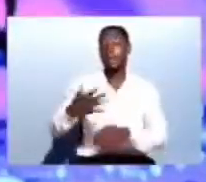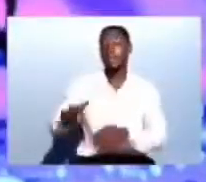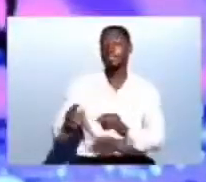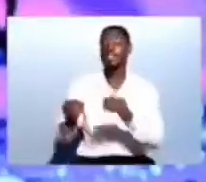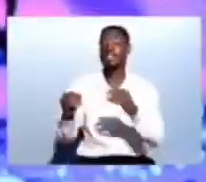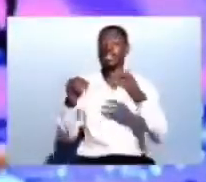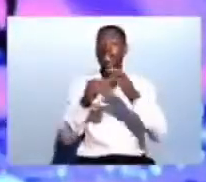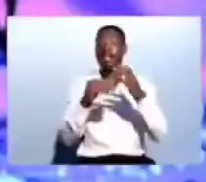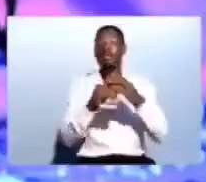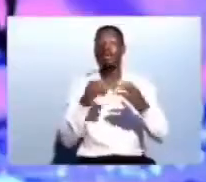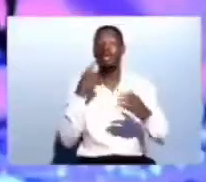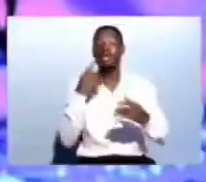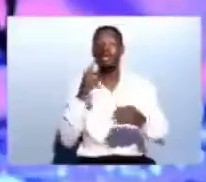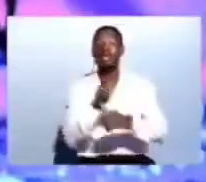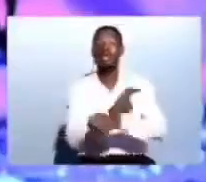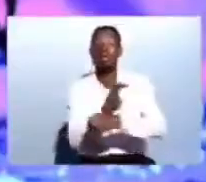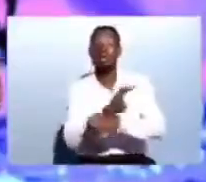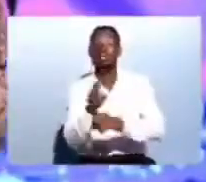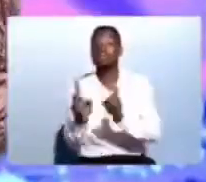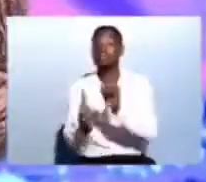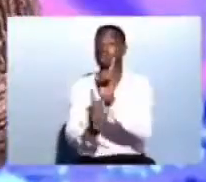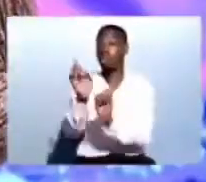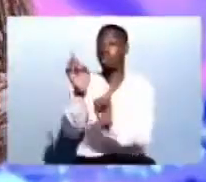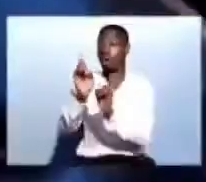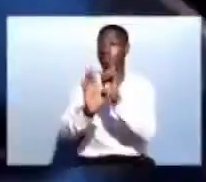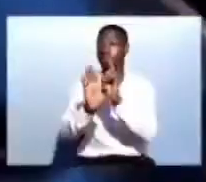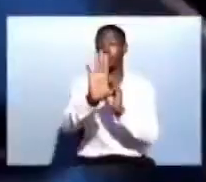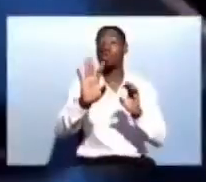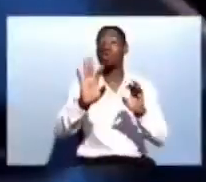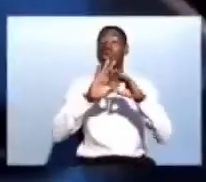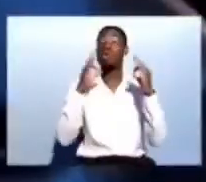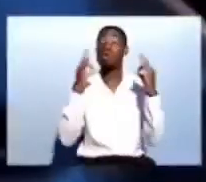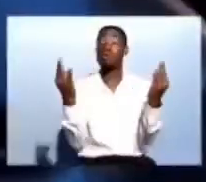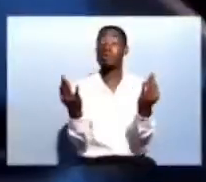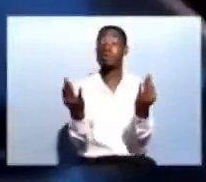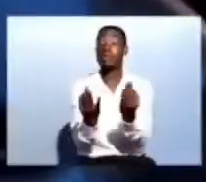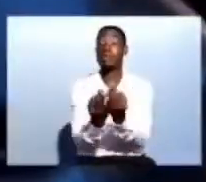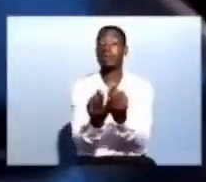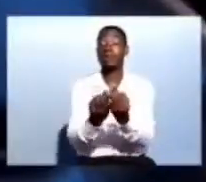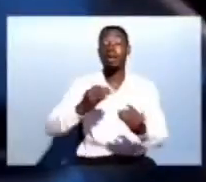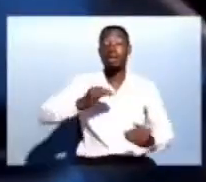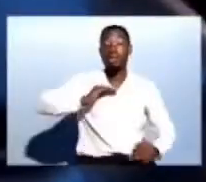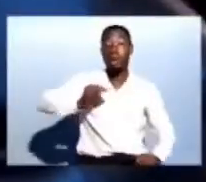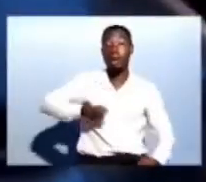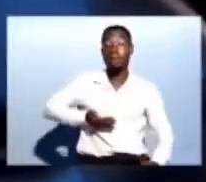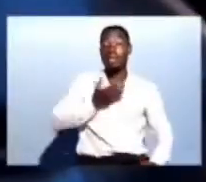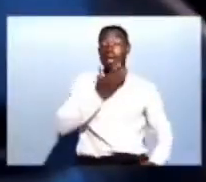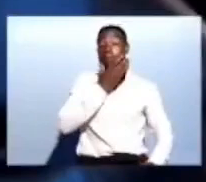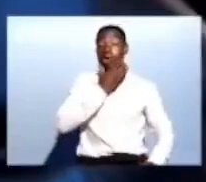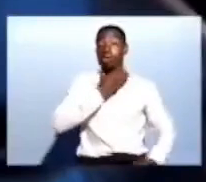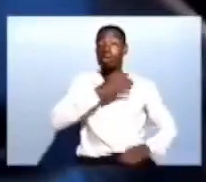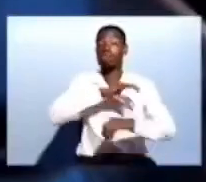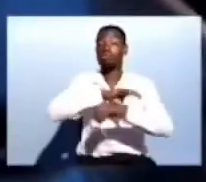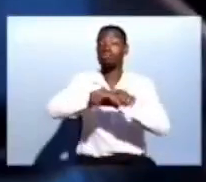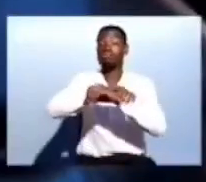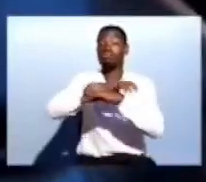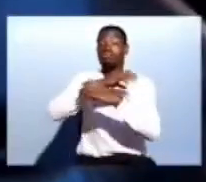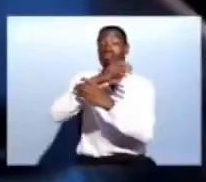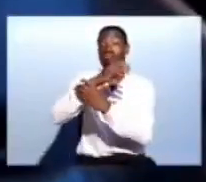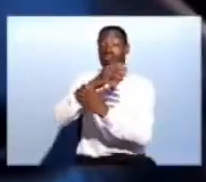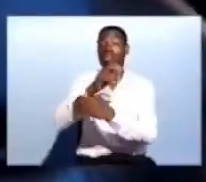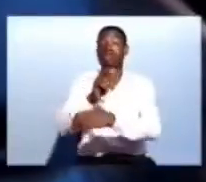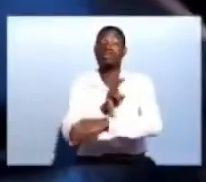kila kinachostahili, ulinzi wa mti wako wa familia. Mwanamke na mwanaume tushikane mikono, tulinde ndoa